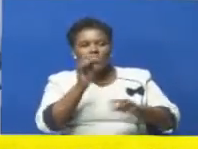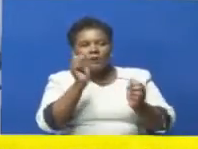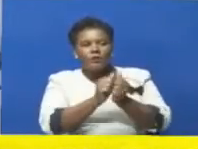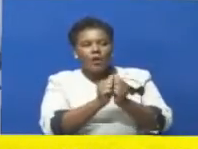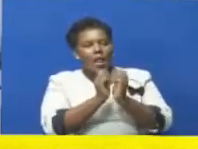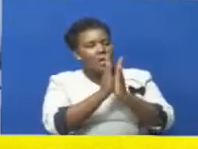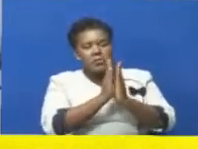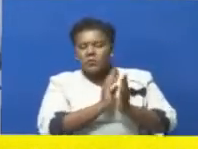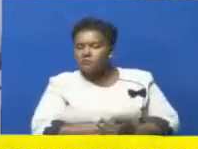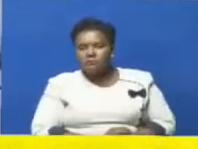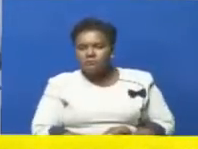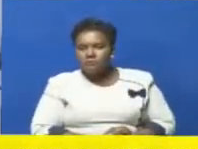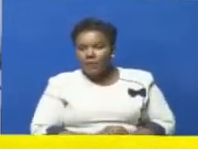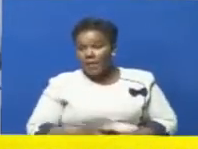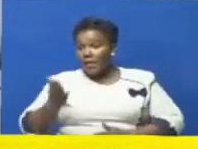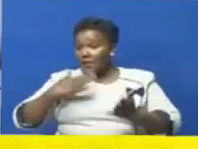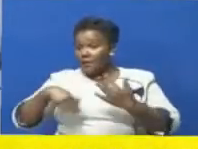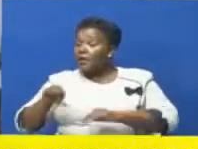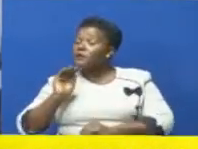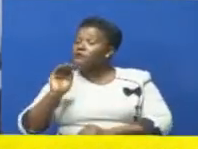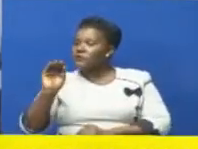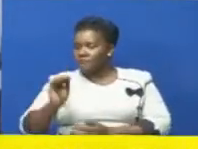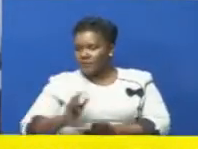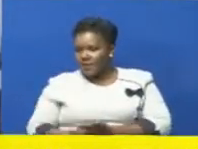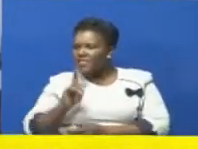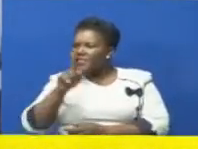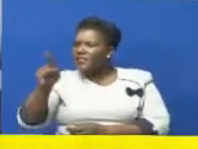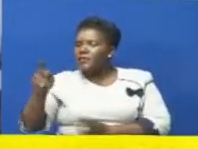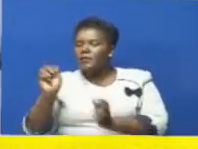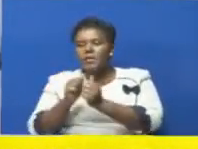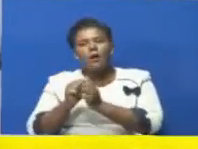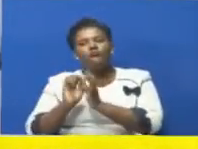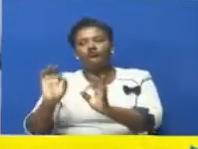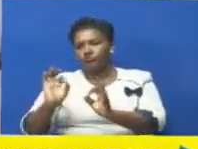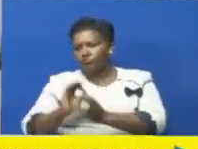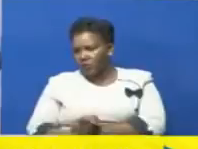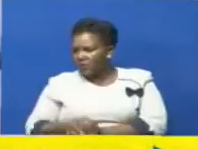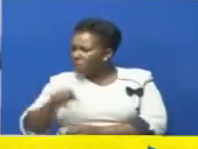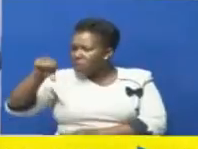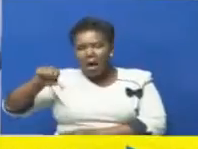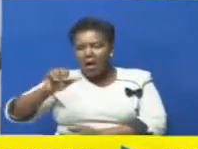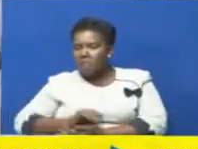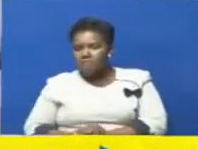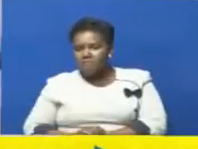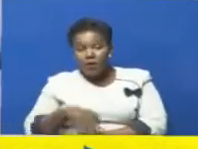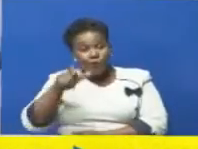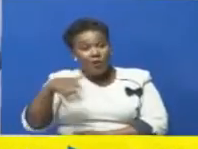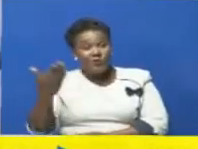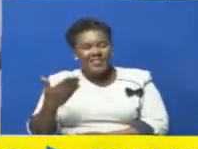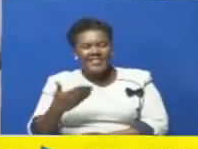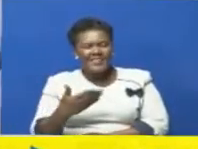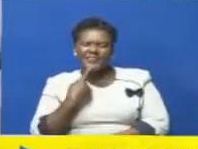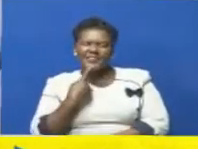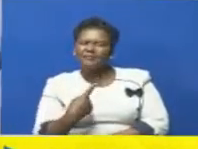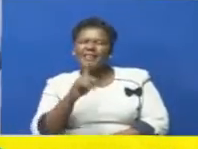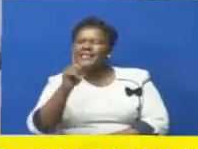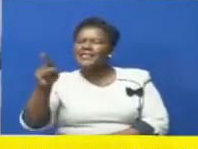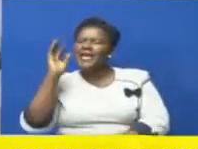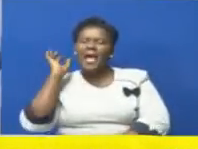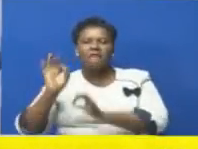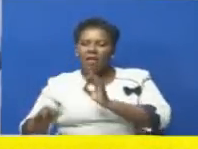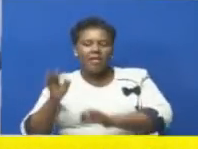na kidini kwamba sensa inafaa wala sio jambo baya. Na wale wanaoikanya na kuona kwamba sensa haifai, basi labda